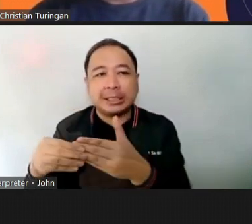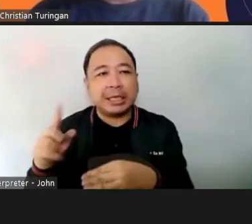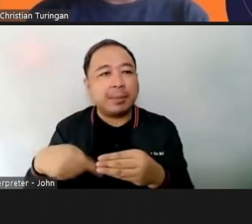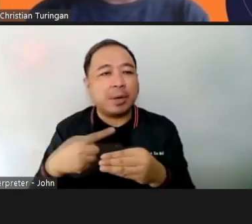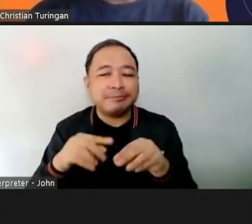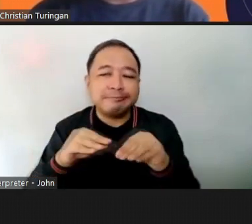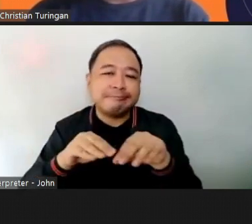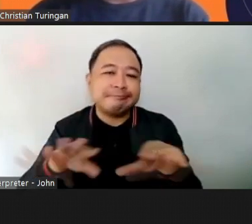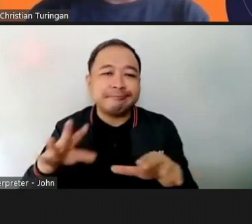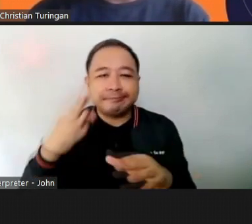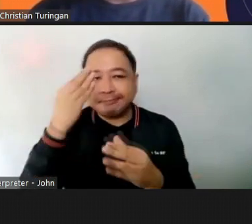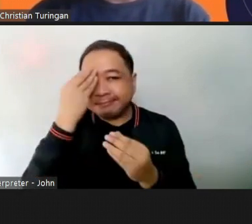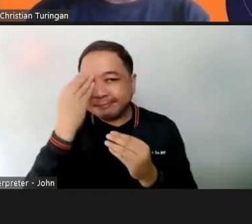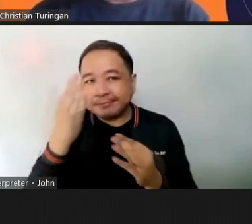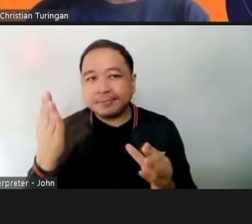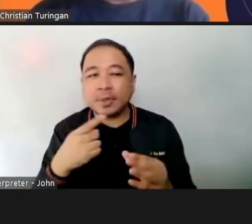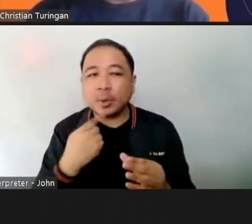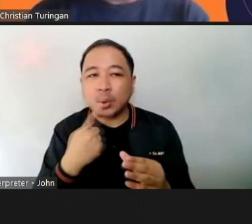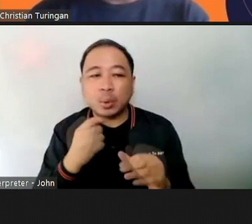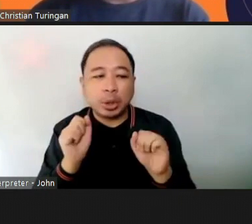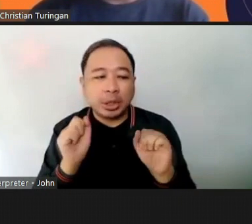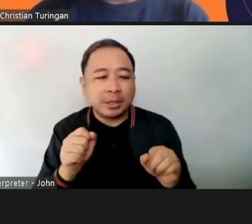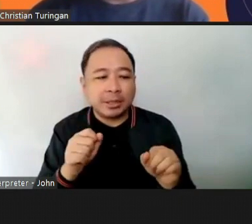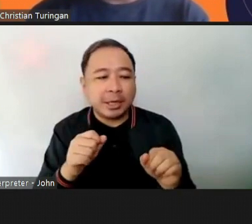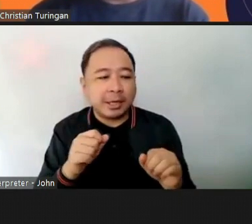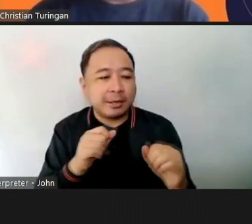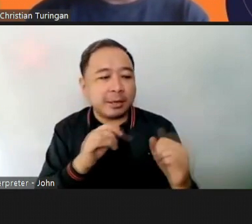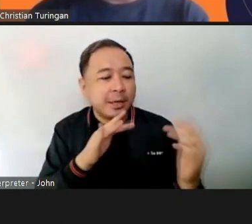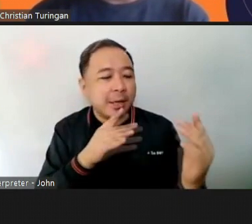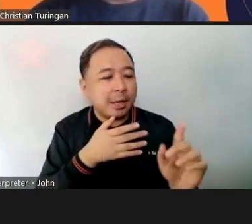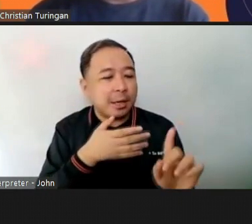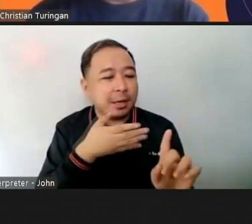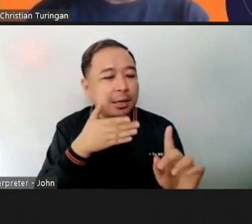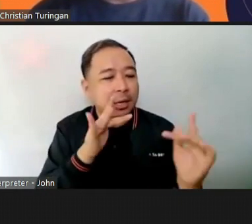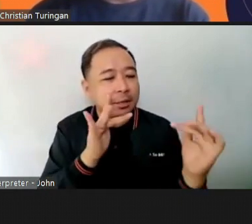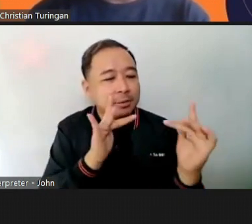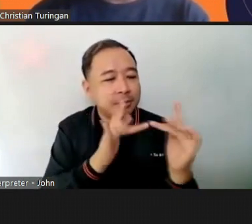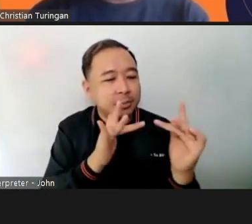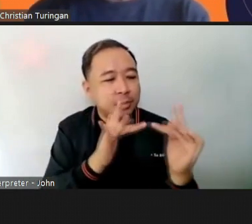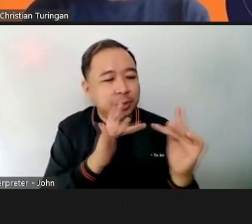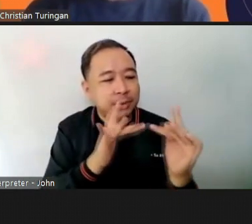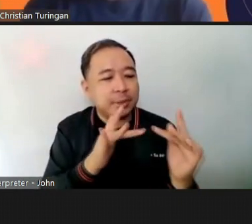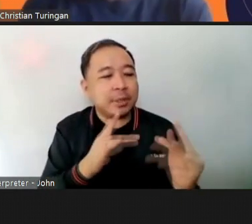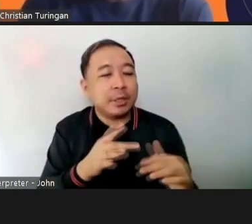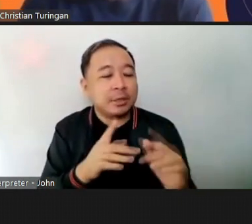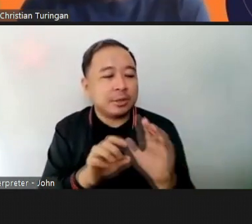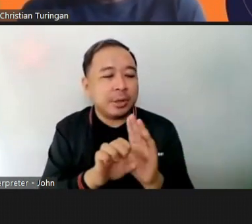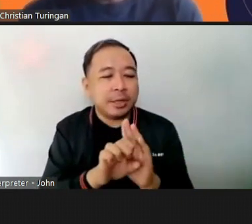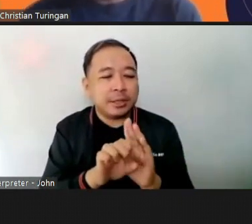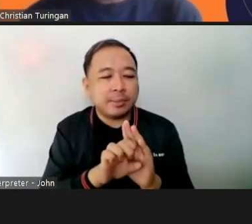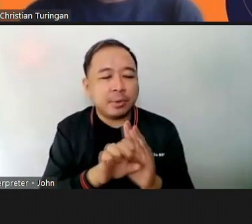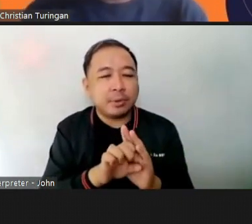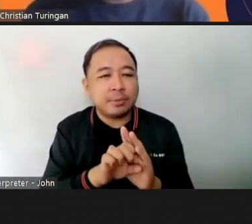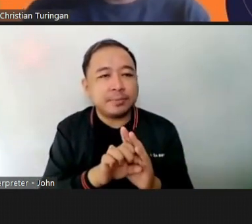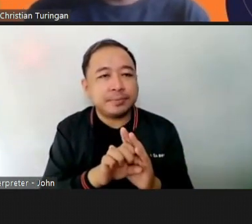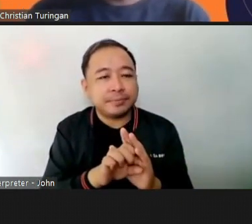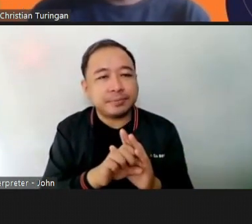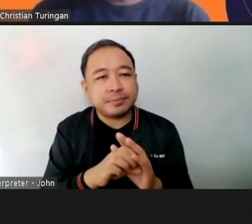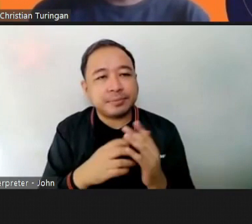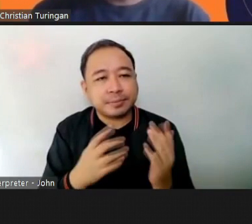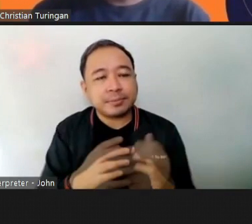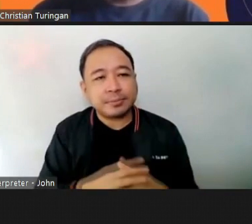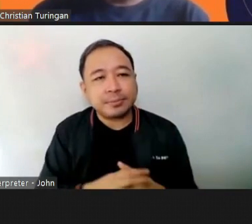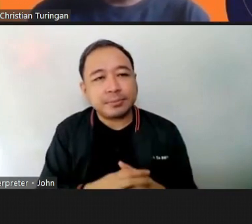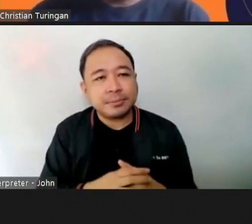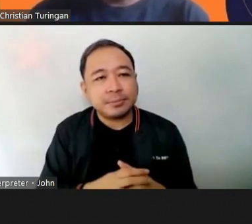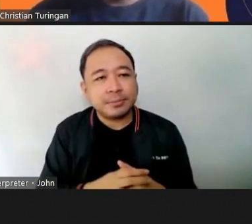pagpapakalat ng impormasyon kung sino yung maaari nilang lapitan. Sapagkat kung alam nila, pasensya na po may pusa, so commercial. So